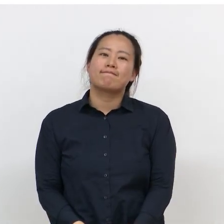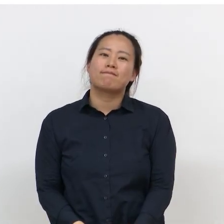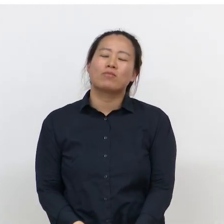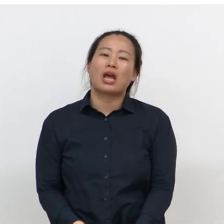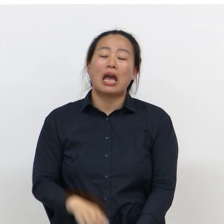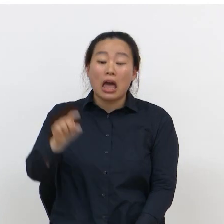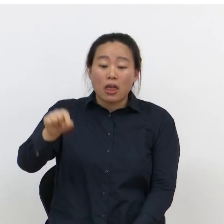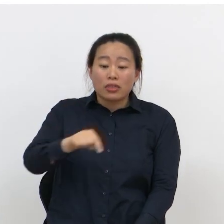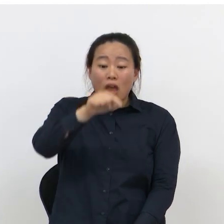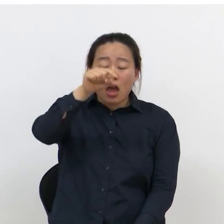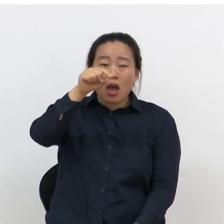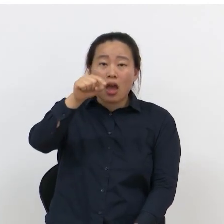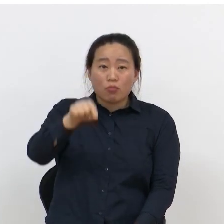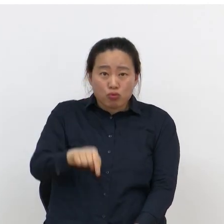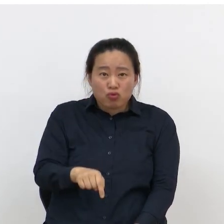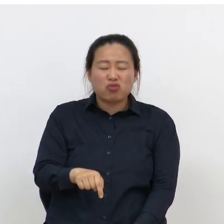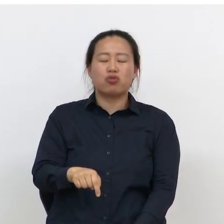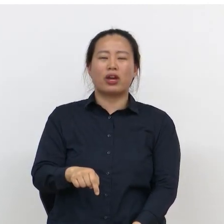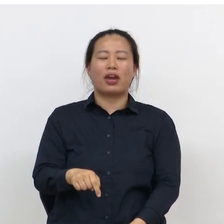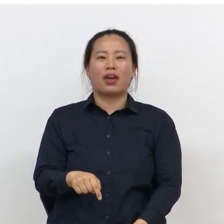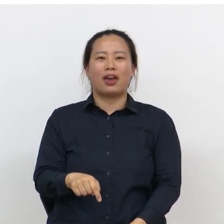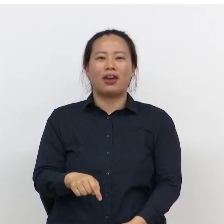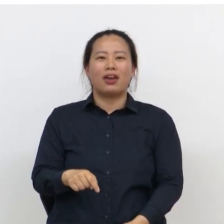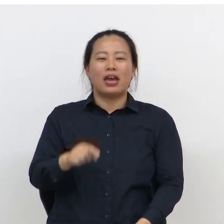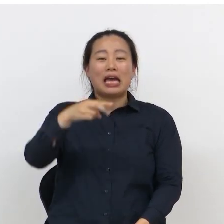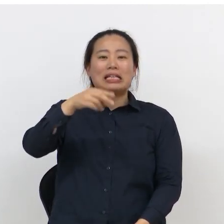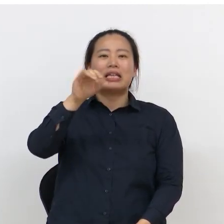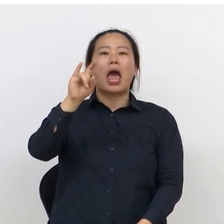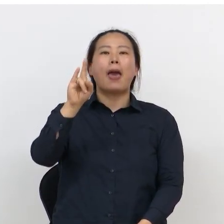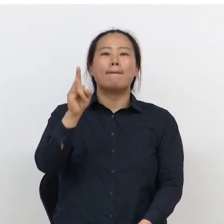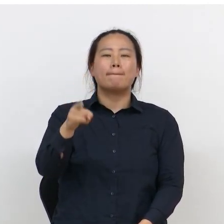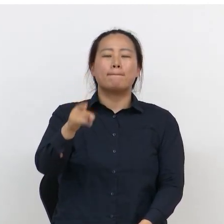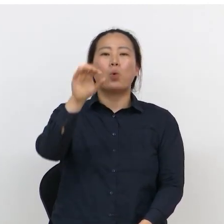이 내부에 멀쩡하게 살아있고 오손도손 잘 지내고 있는